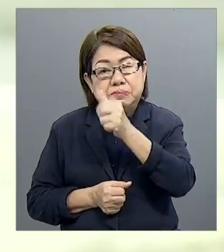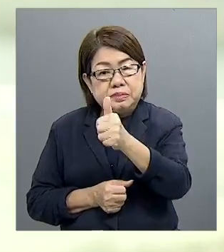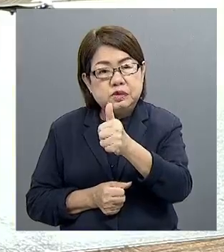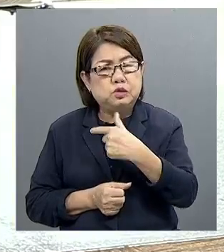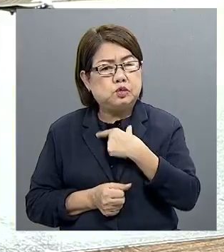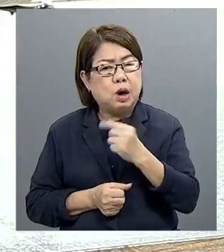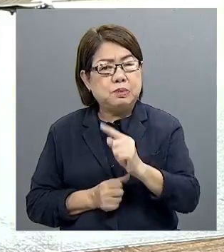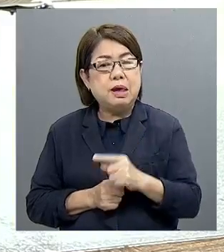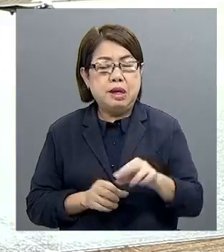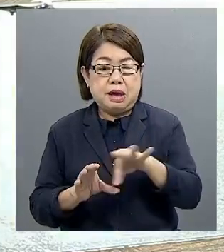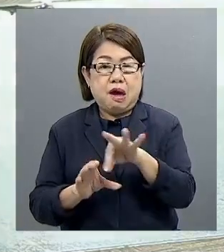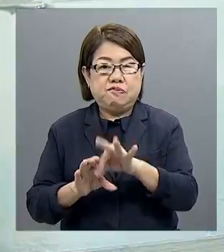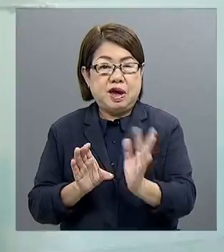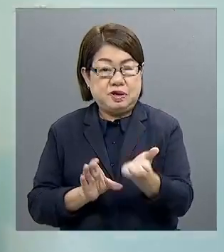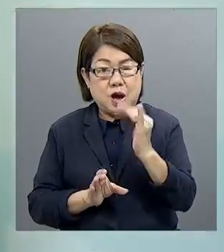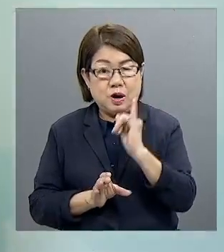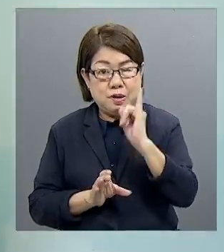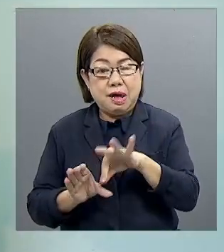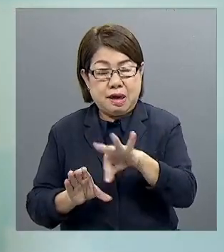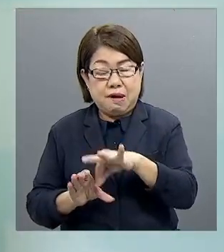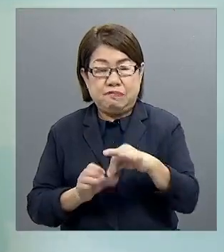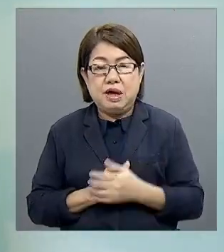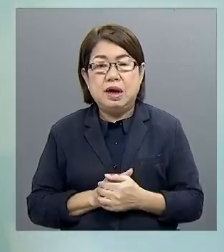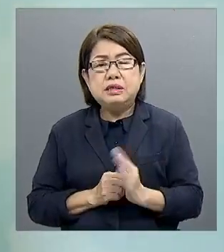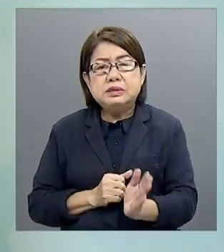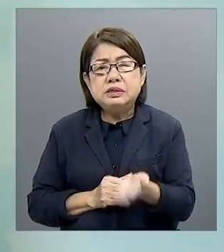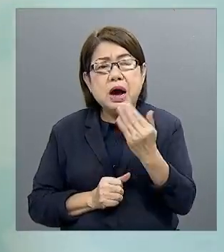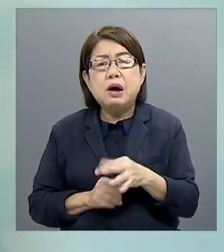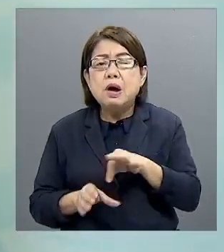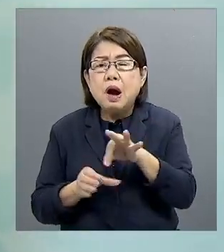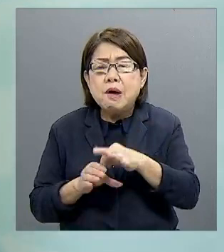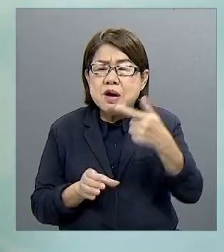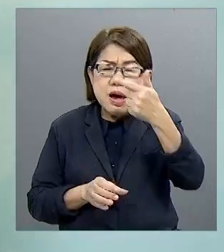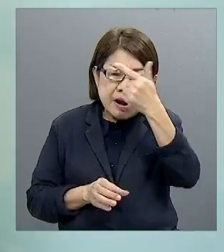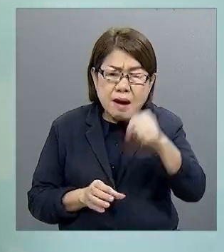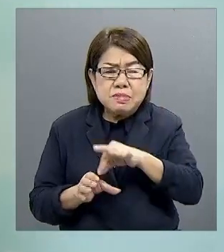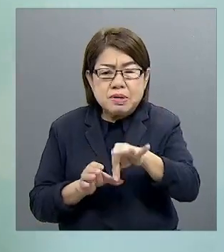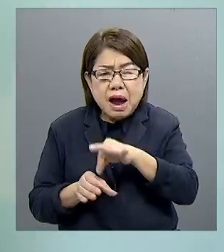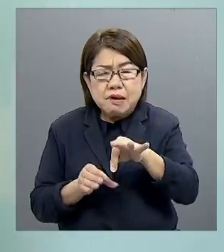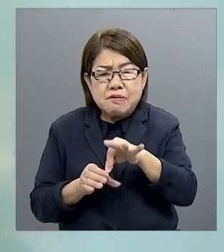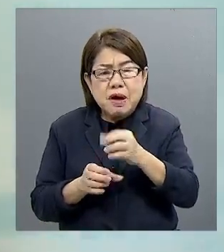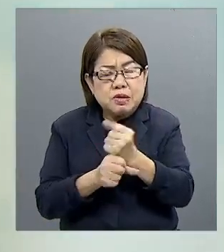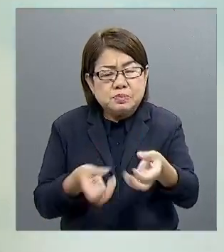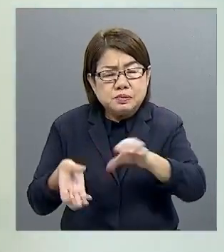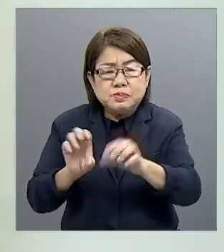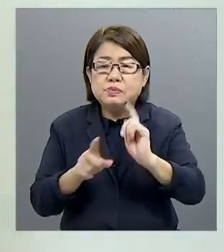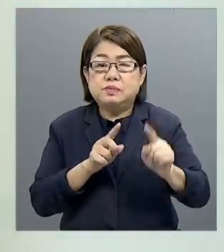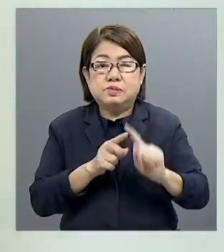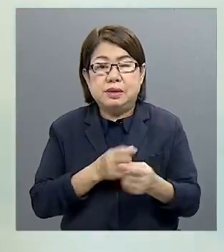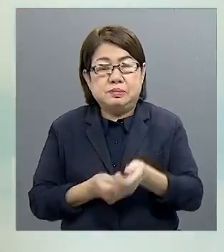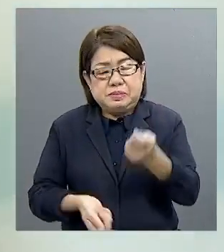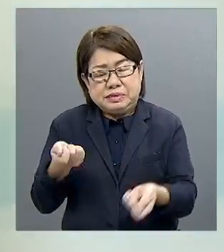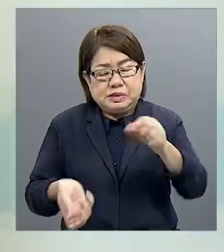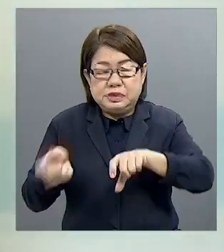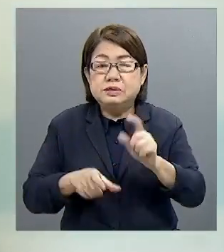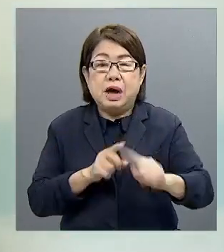แฟตอนเช้านะฮะไม่ว่าจะเป็นแบบเอสเปรสโซ่คาปูชิโน่โกปี้ยกล้ออะไรก็ตามนะครับหลายท่านจะชอบดื่ม